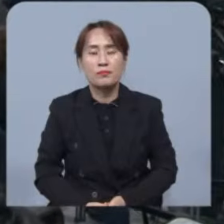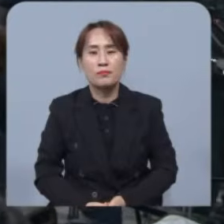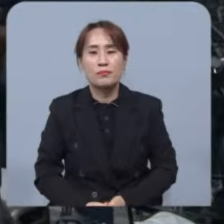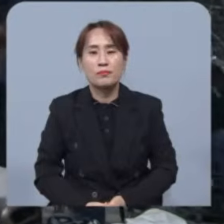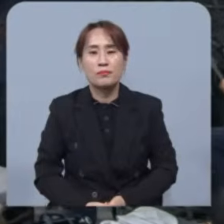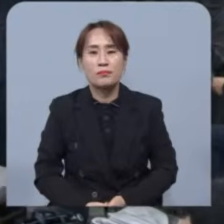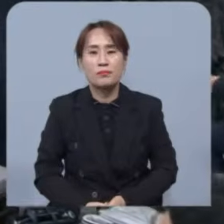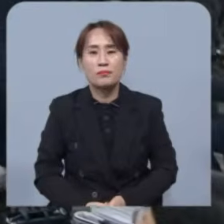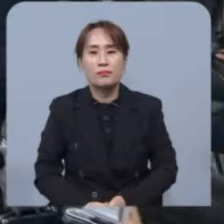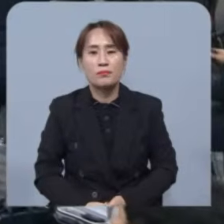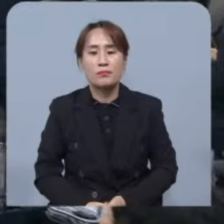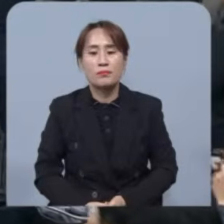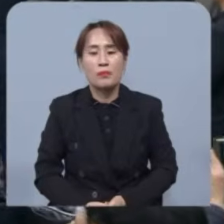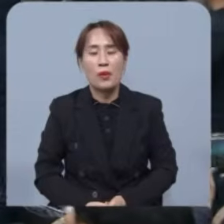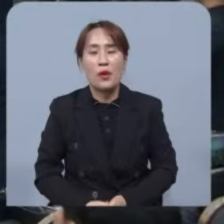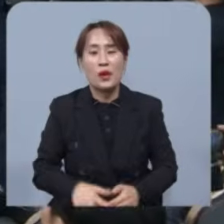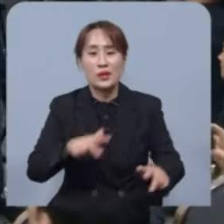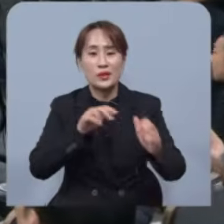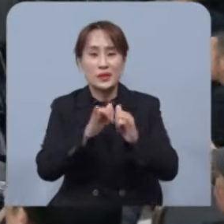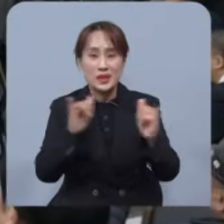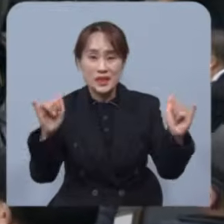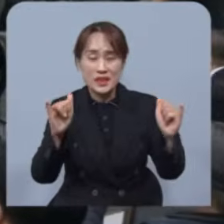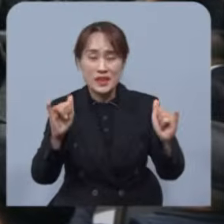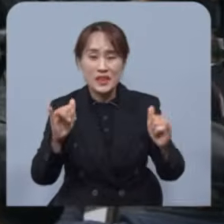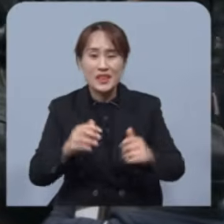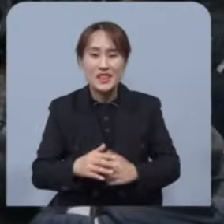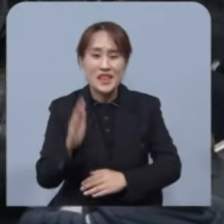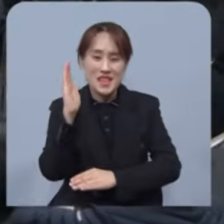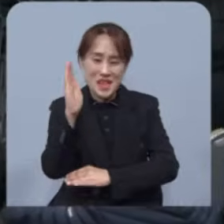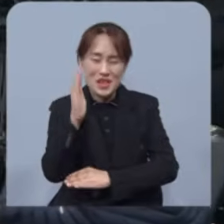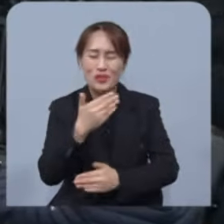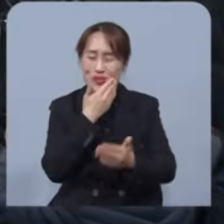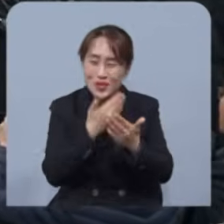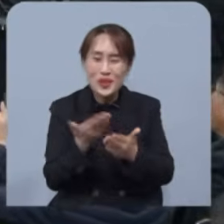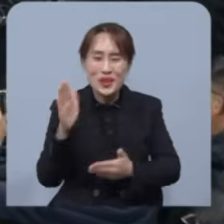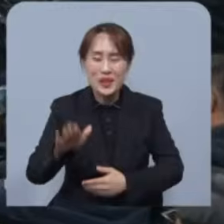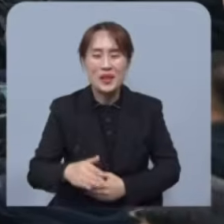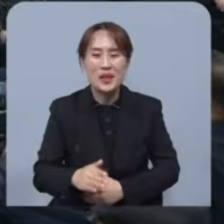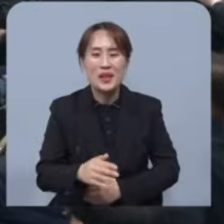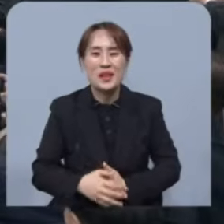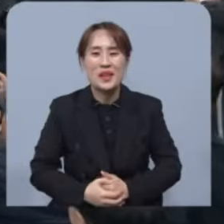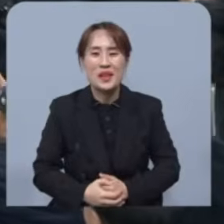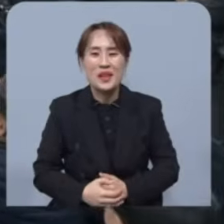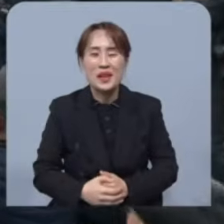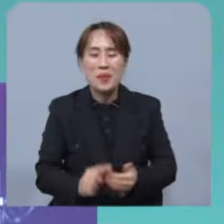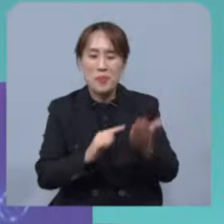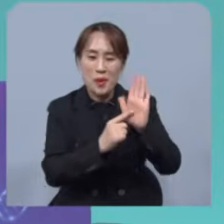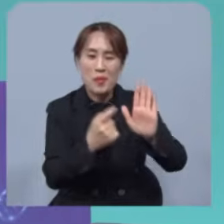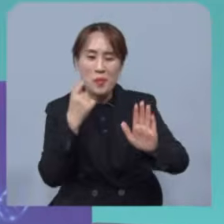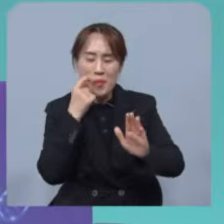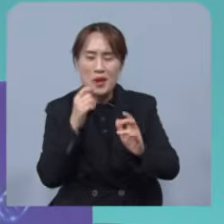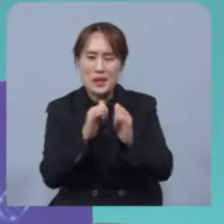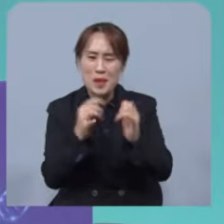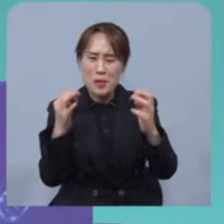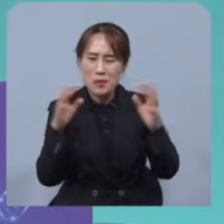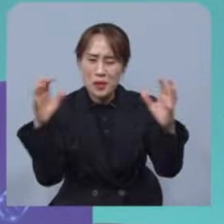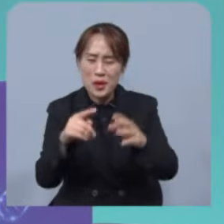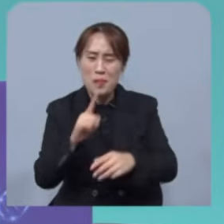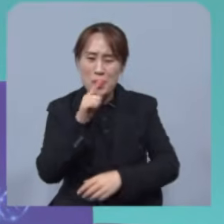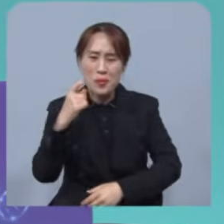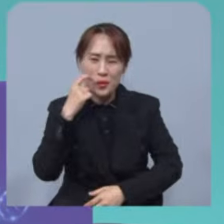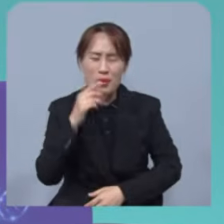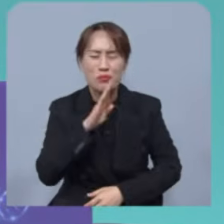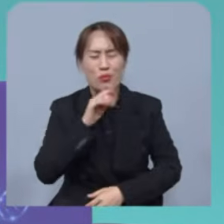네, 뭐 원래 정치인들은 말을 해야 사는 건데 이 말을 못하는 자리에 사람 많으면 입이 건질거려가지고